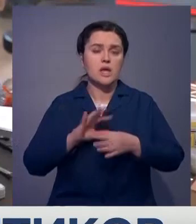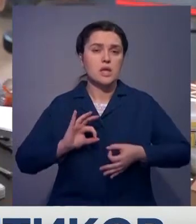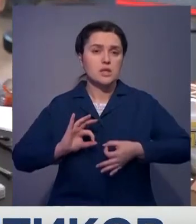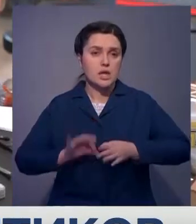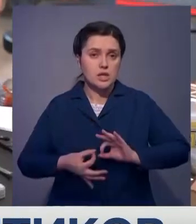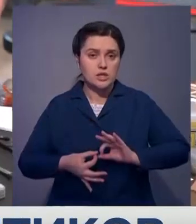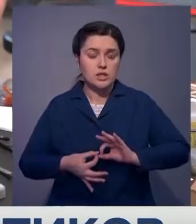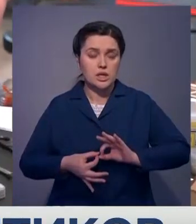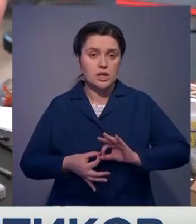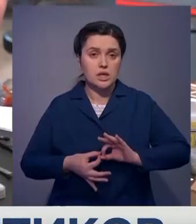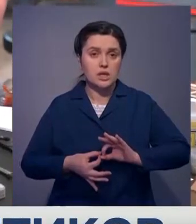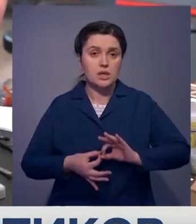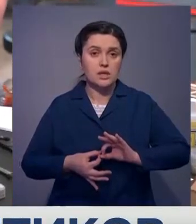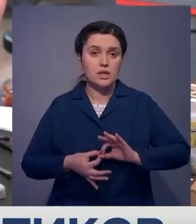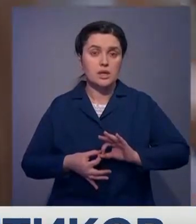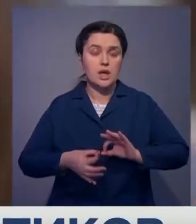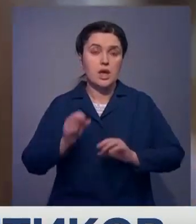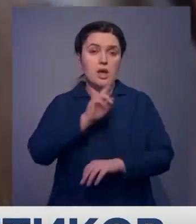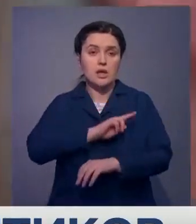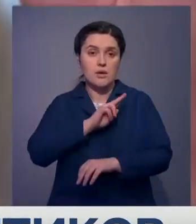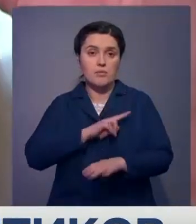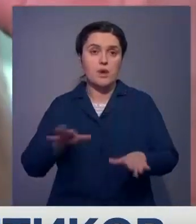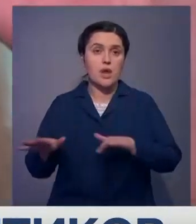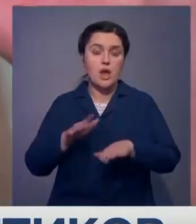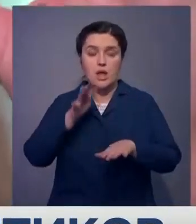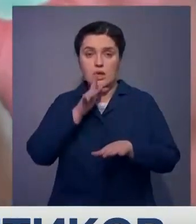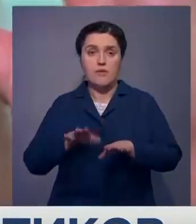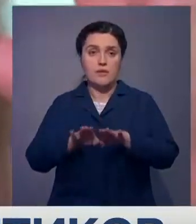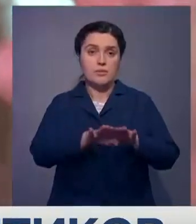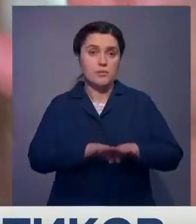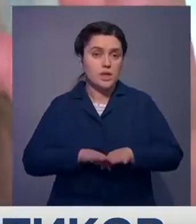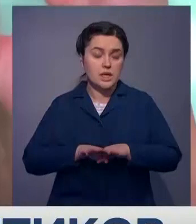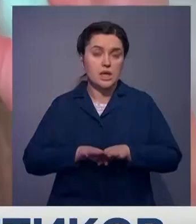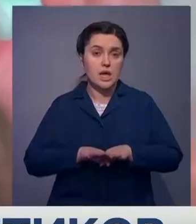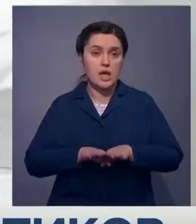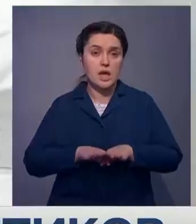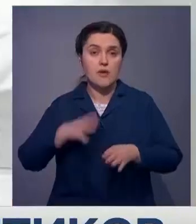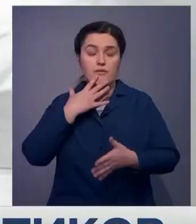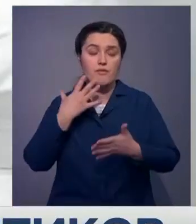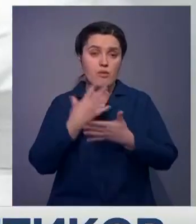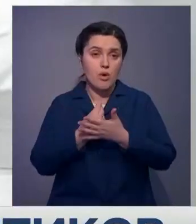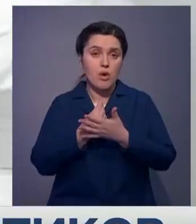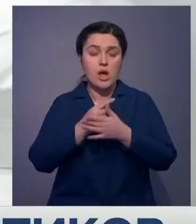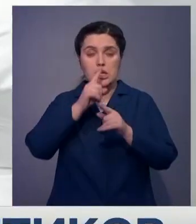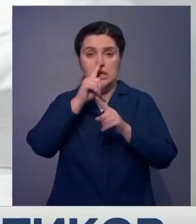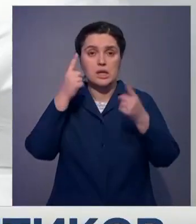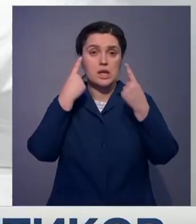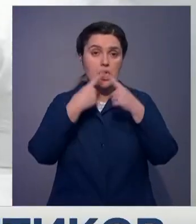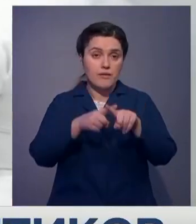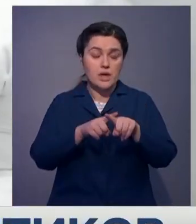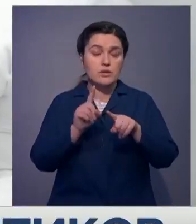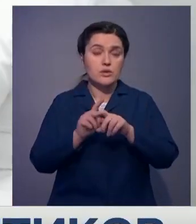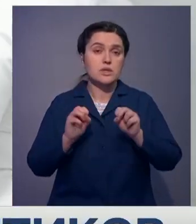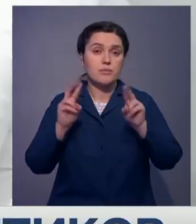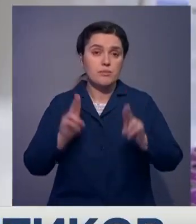всего, по словам его создателей, заставить работать механизмы одновременно. Конечно, без собственных инноваций не обошлось. Специальный